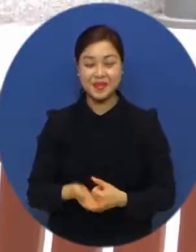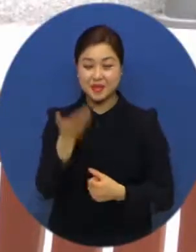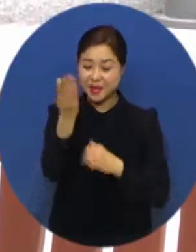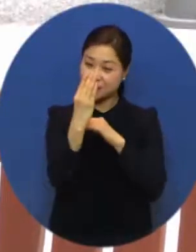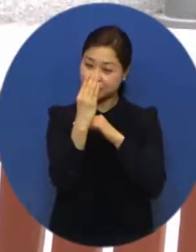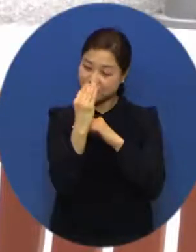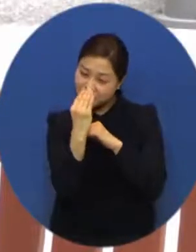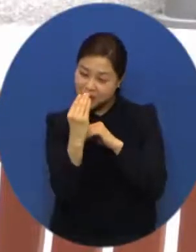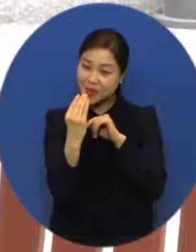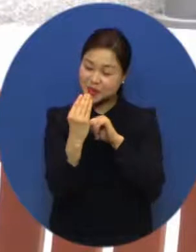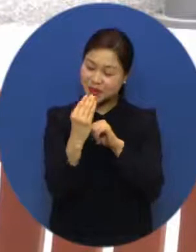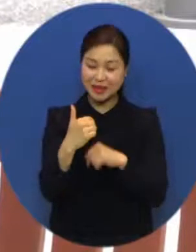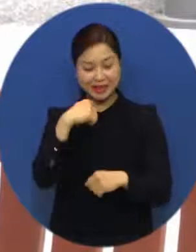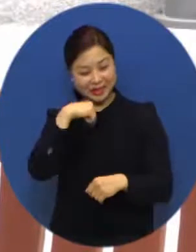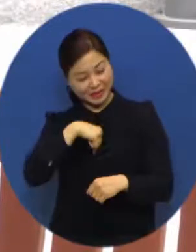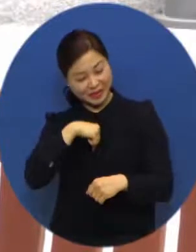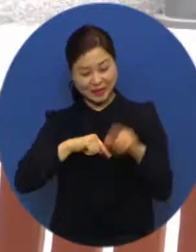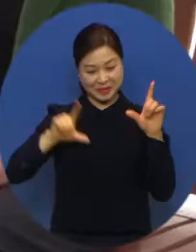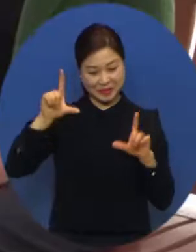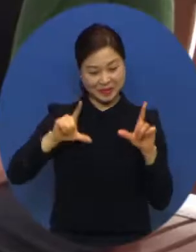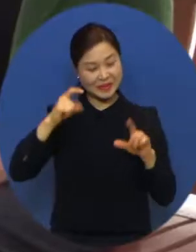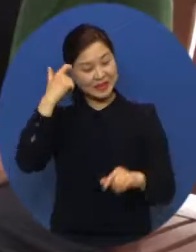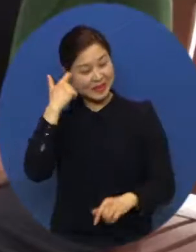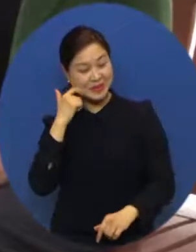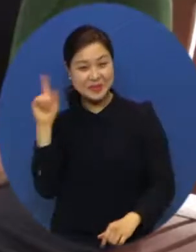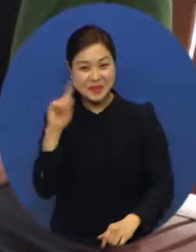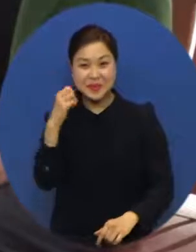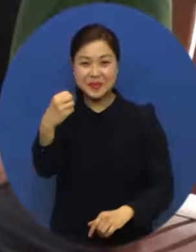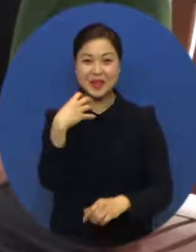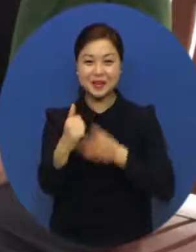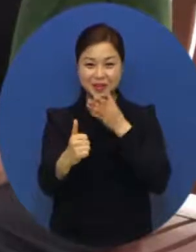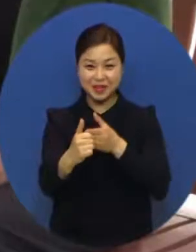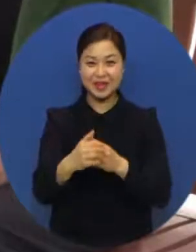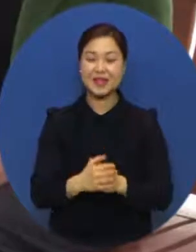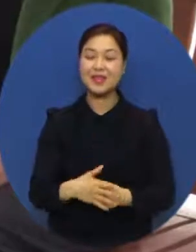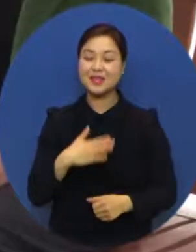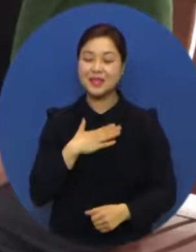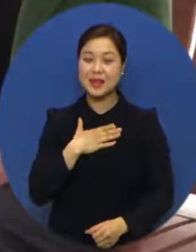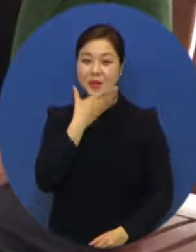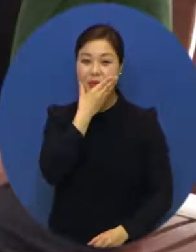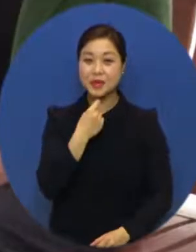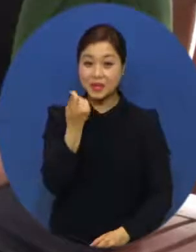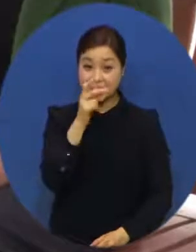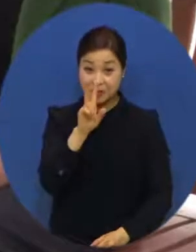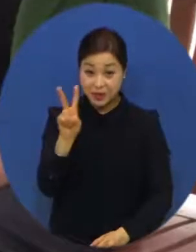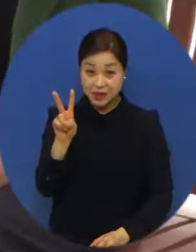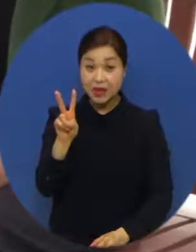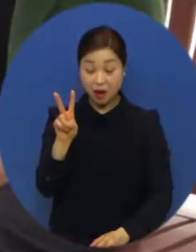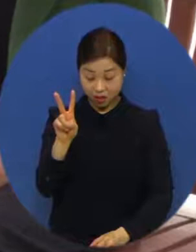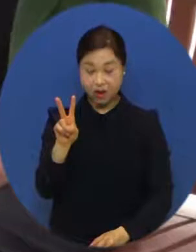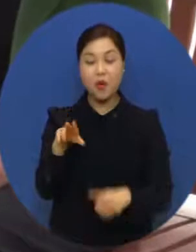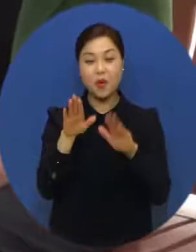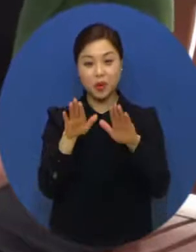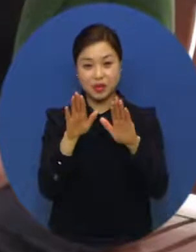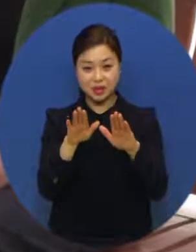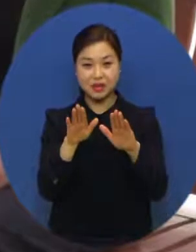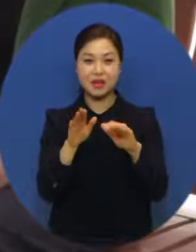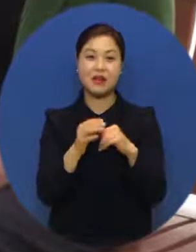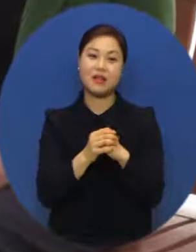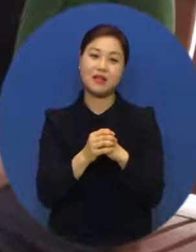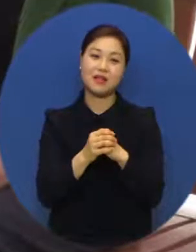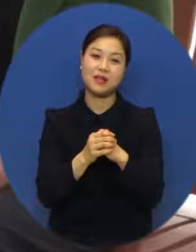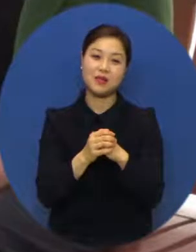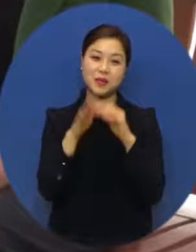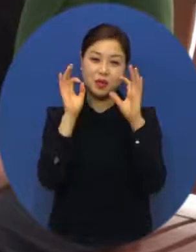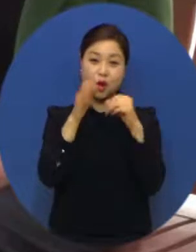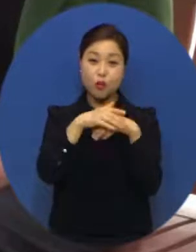한 말씀 부탁을 좀 드릴게요. 네. 제가 복지TV를 오늘 맞이하면서